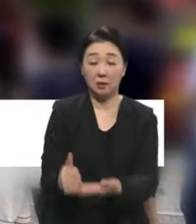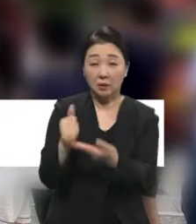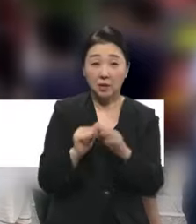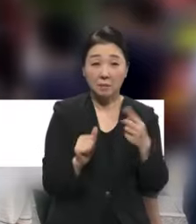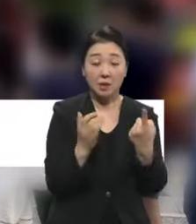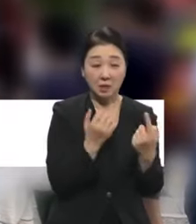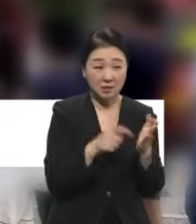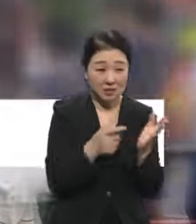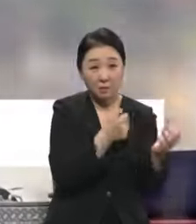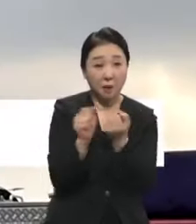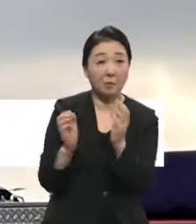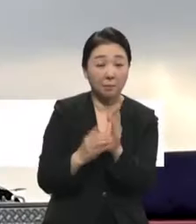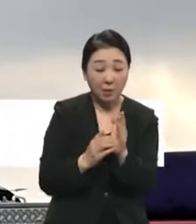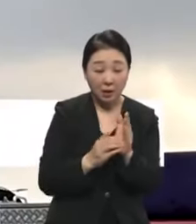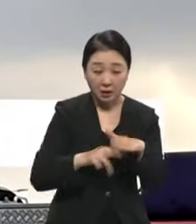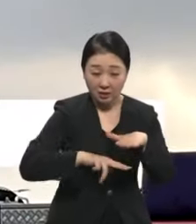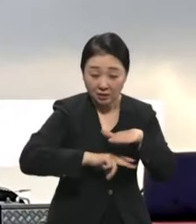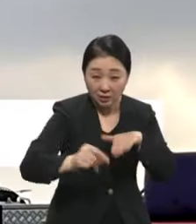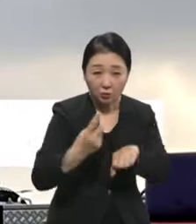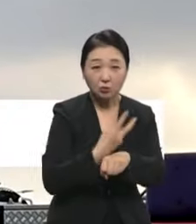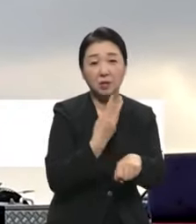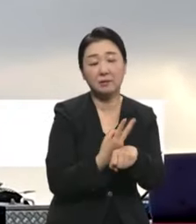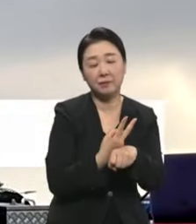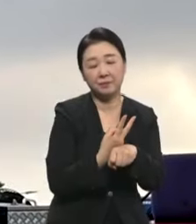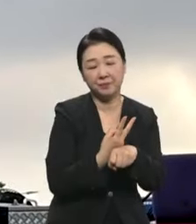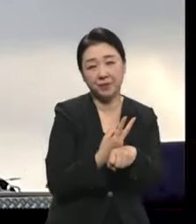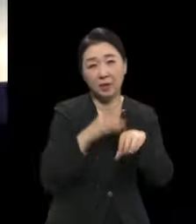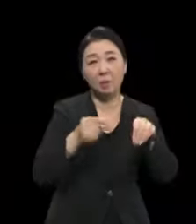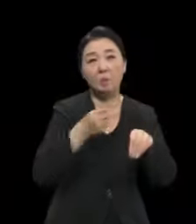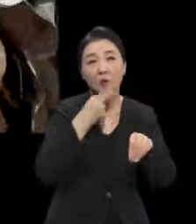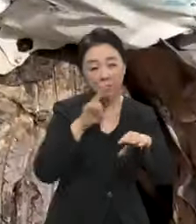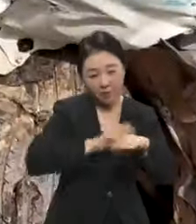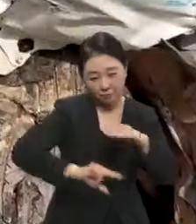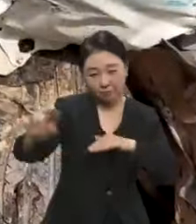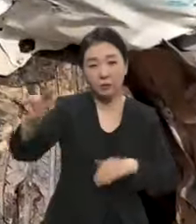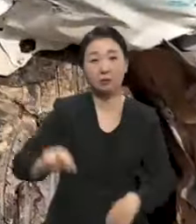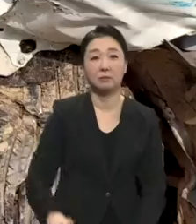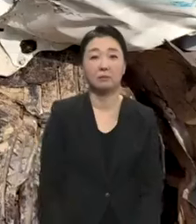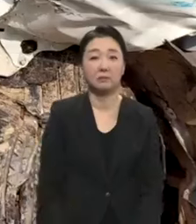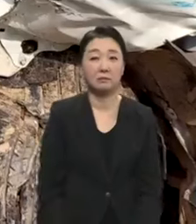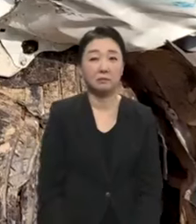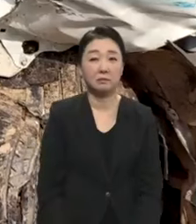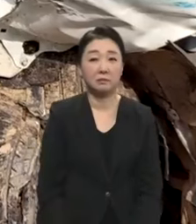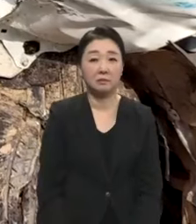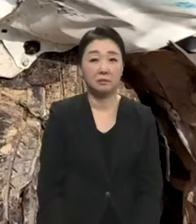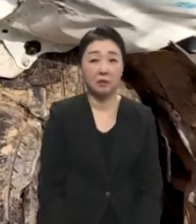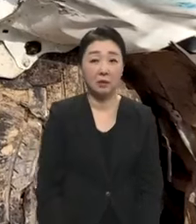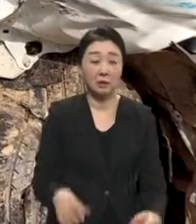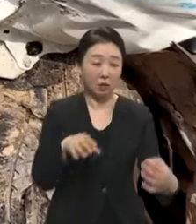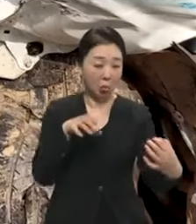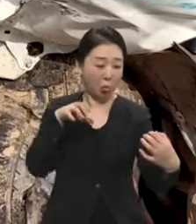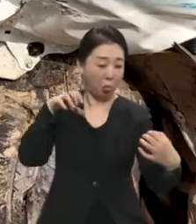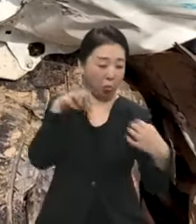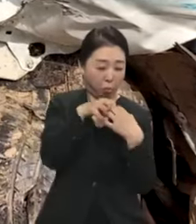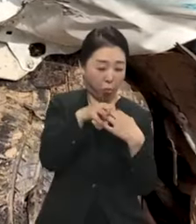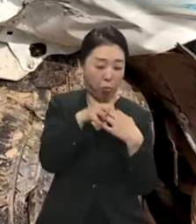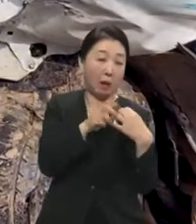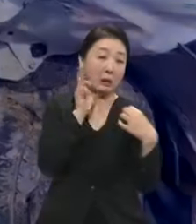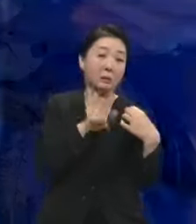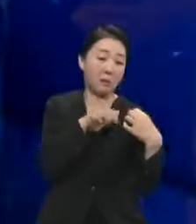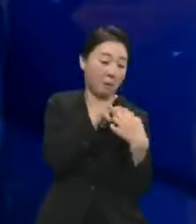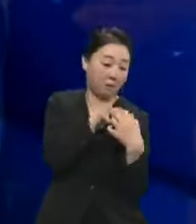긴급 대피했고 열차는 2시간 가까이 무정차 통과했습니다. 마주보고 있는 차량 2대의 앞부분이 심하게